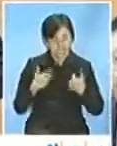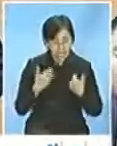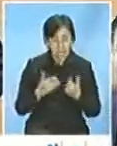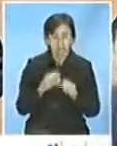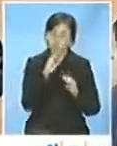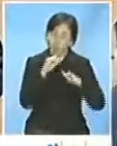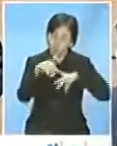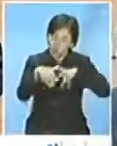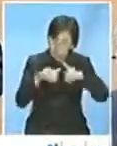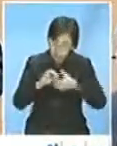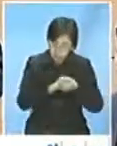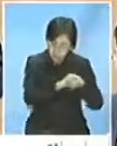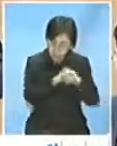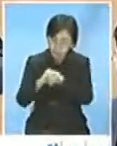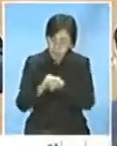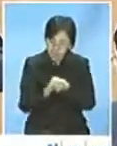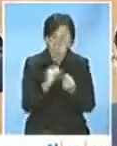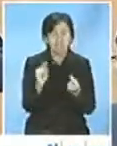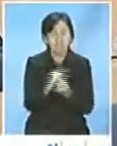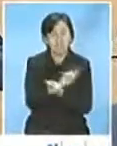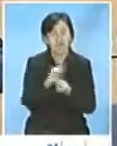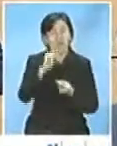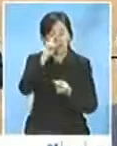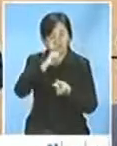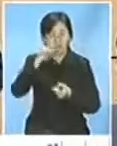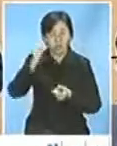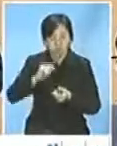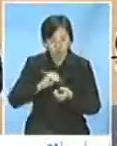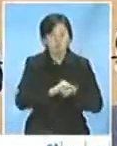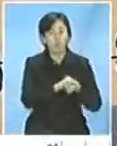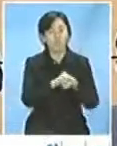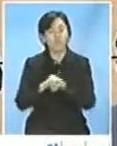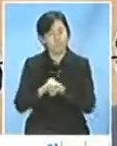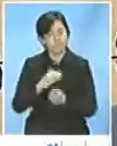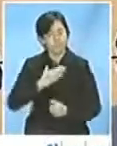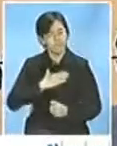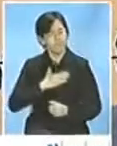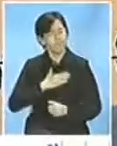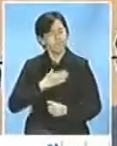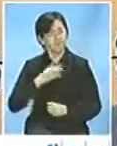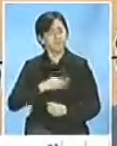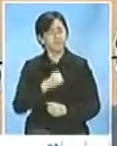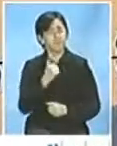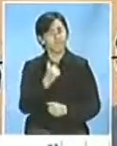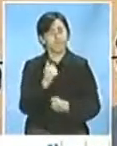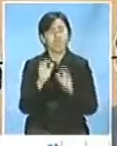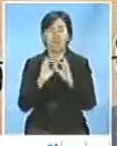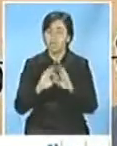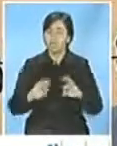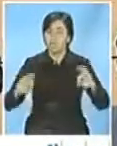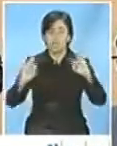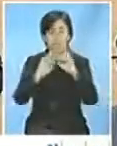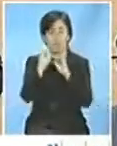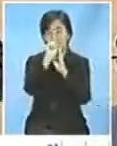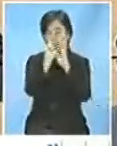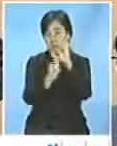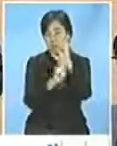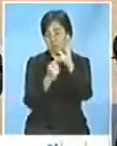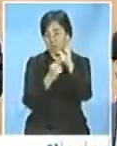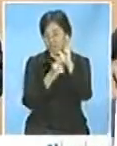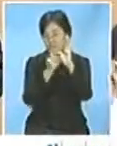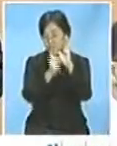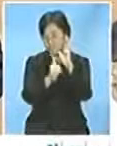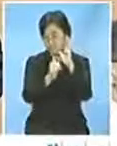เป็นอย่างยิ่งสังคมไทยต้องมีแน่นอนแต่ท่านประธานครับหลักนิติรัฐและหลักนิติธรร